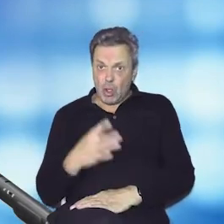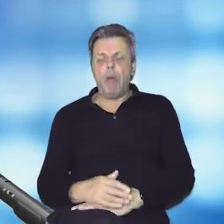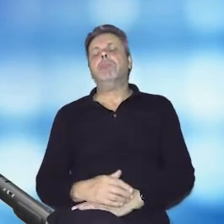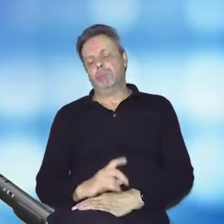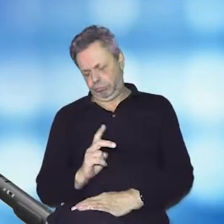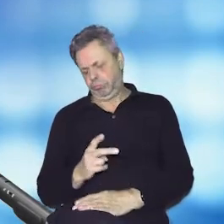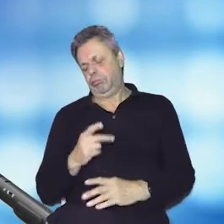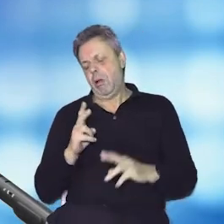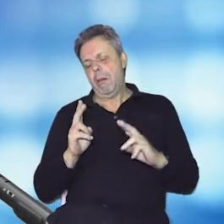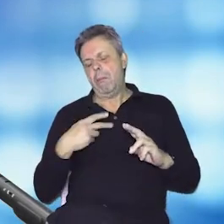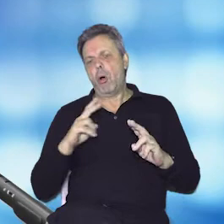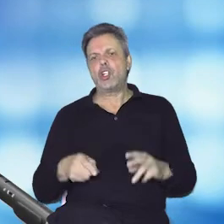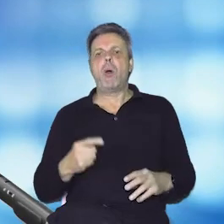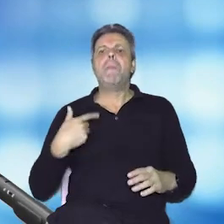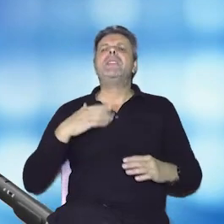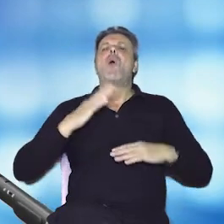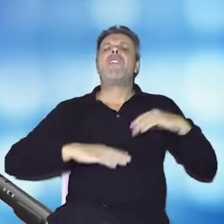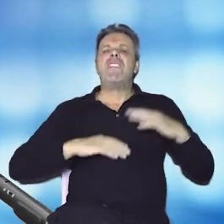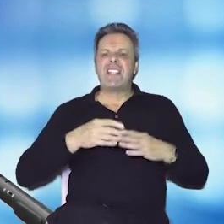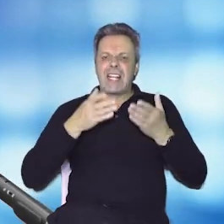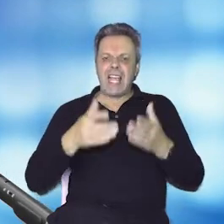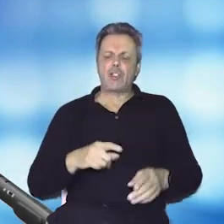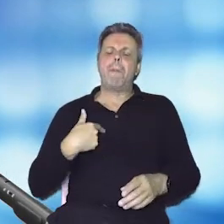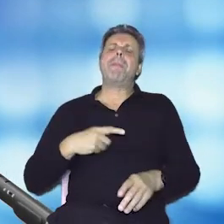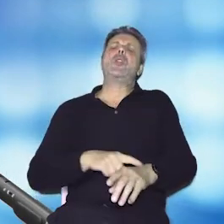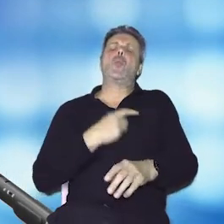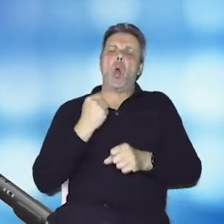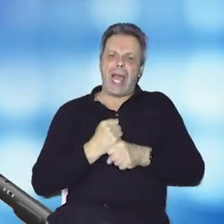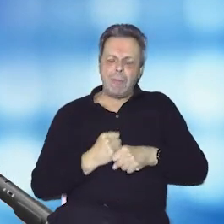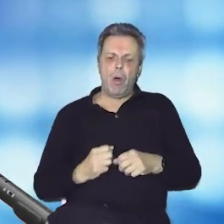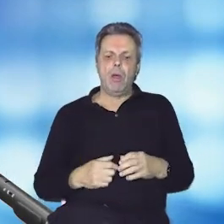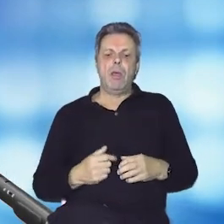smo, mislim, kvalificirani smo za to, jako dugo radimo.